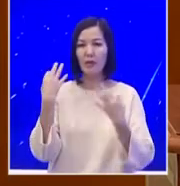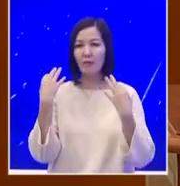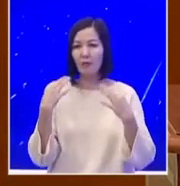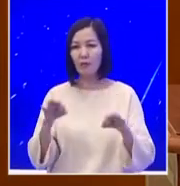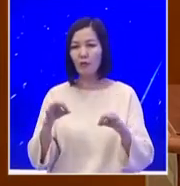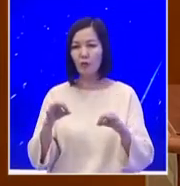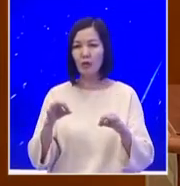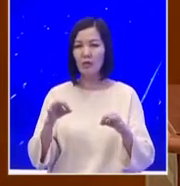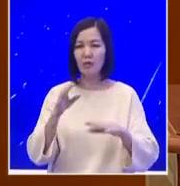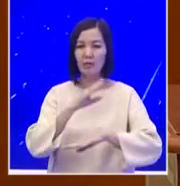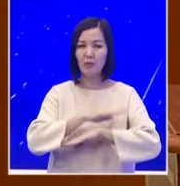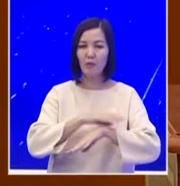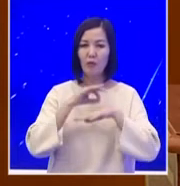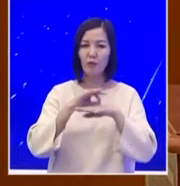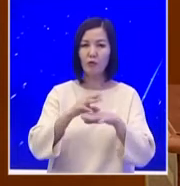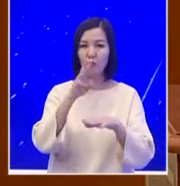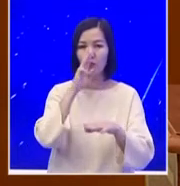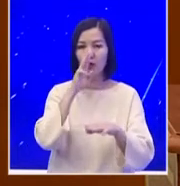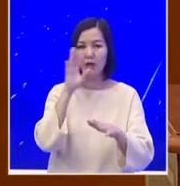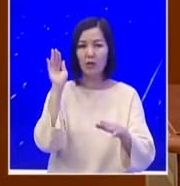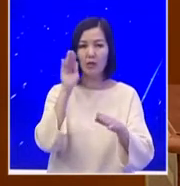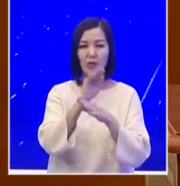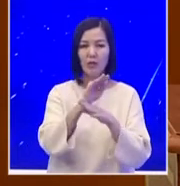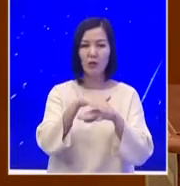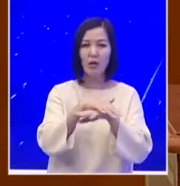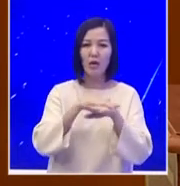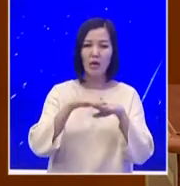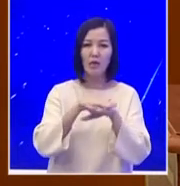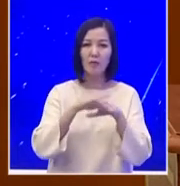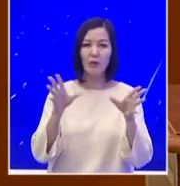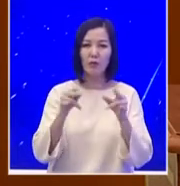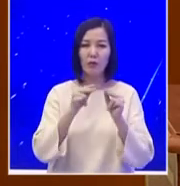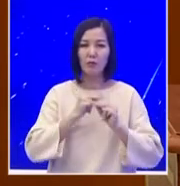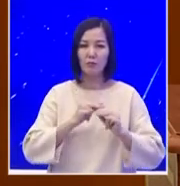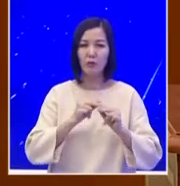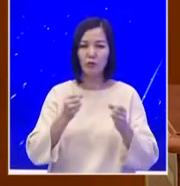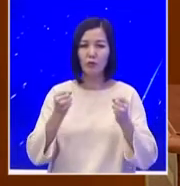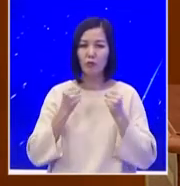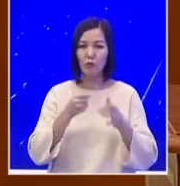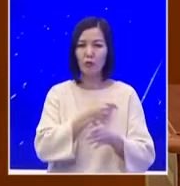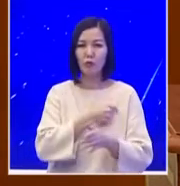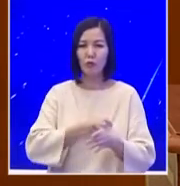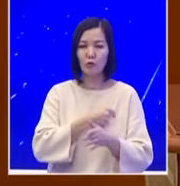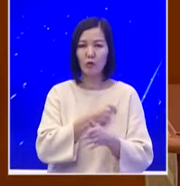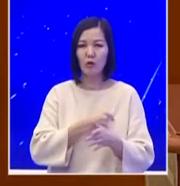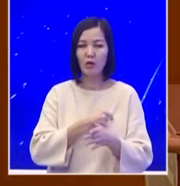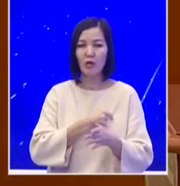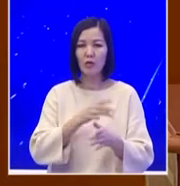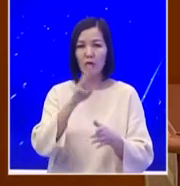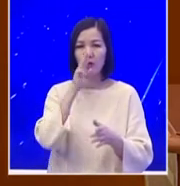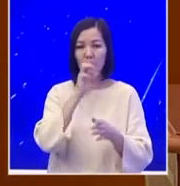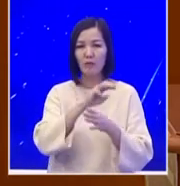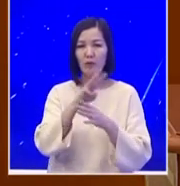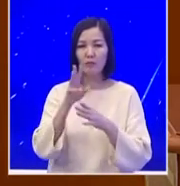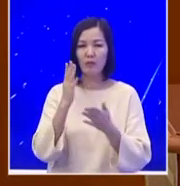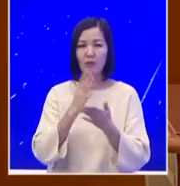мұғалімдерге қосымша ақы енгізу. Халықпен жұмыс істеу үшін спорт нұсқаушыларын штаттық бірліктермен қамтамасыз